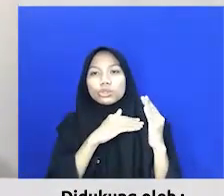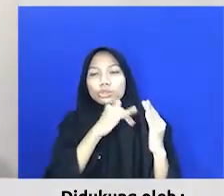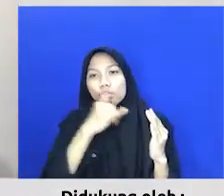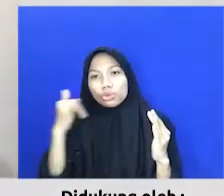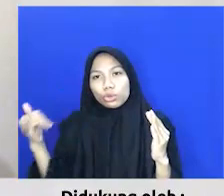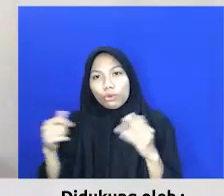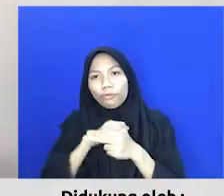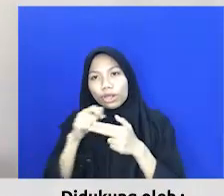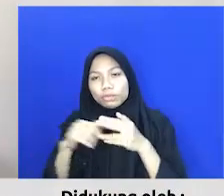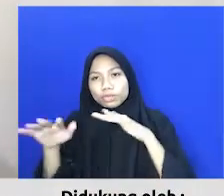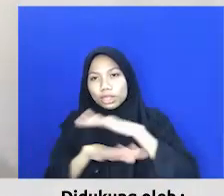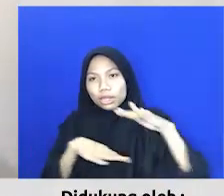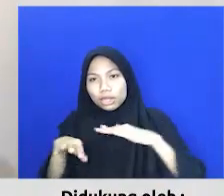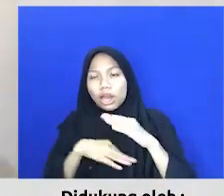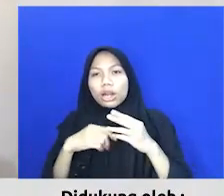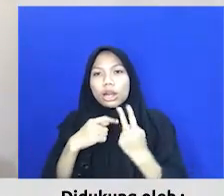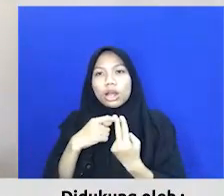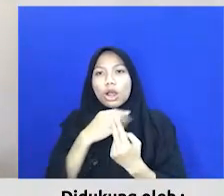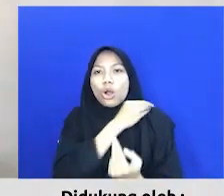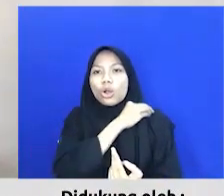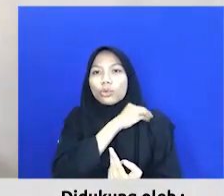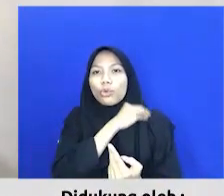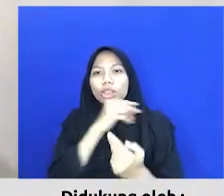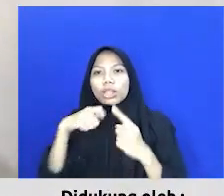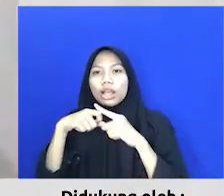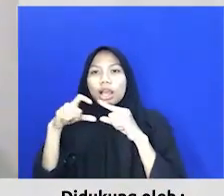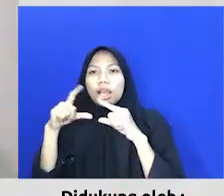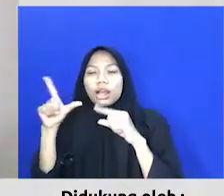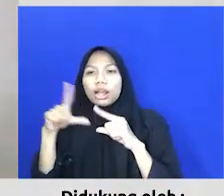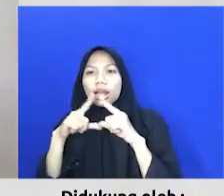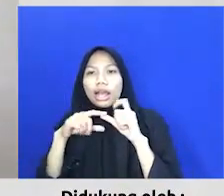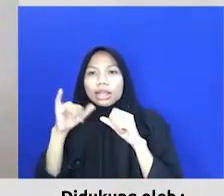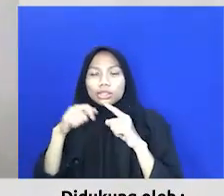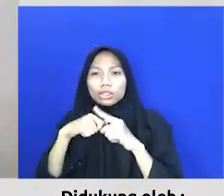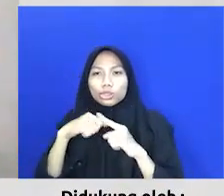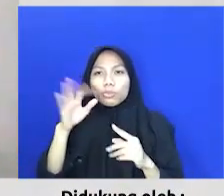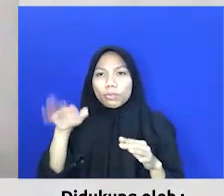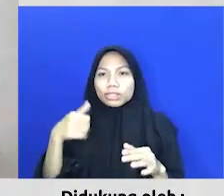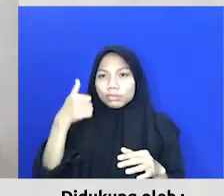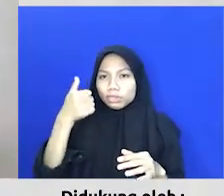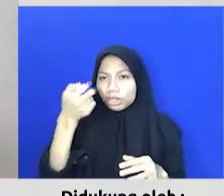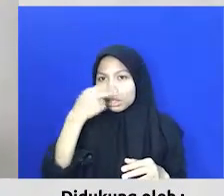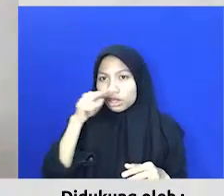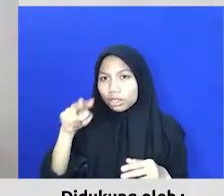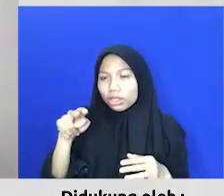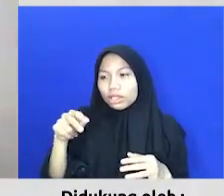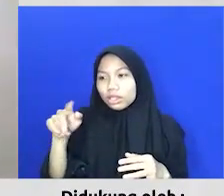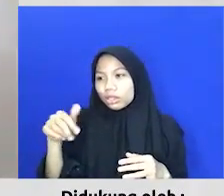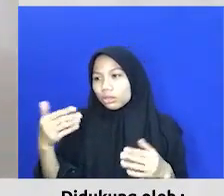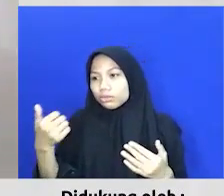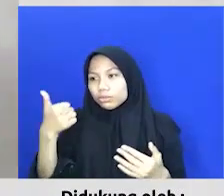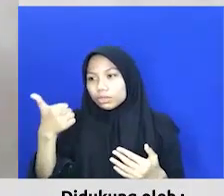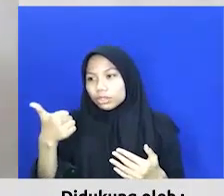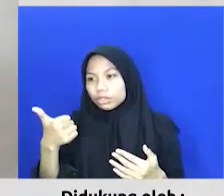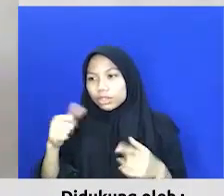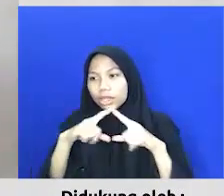Mas. Gue melakukannya di kelas kelas workshop gue untuk membuktikan gini, untuk